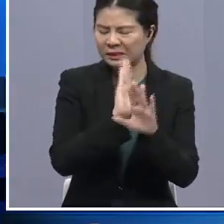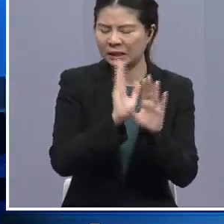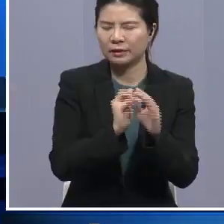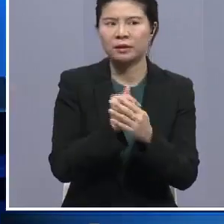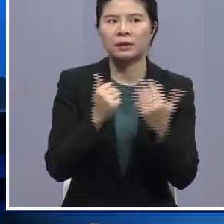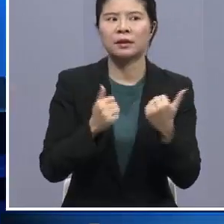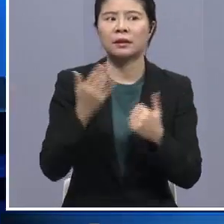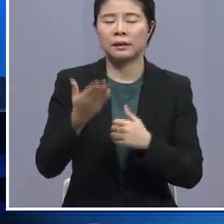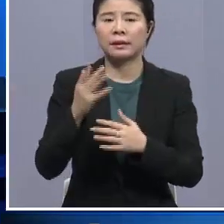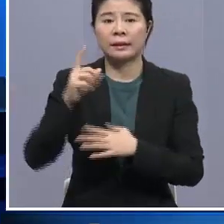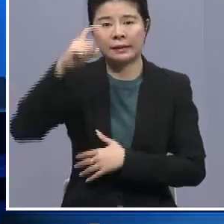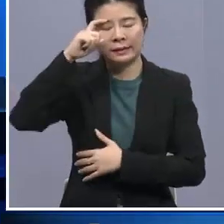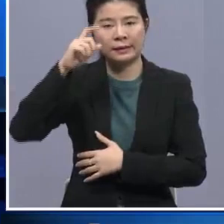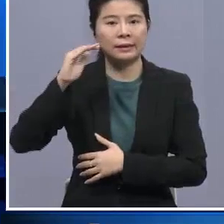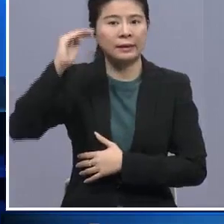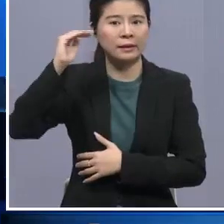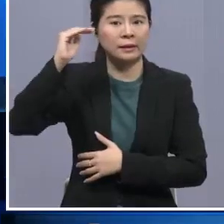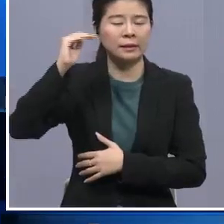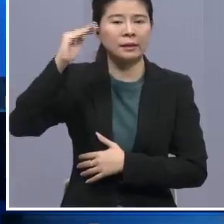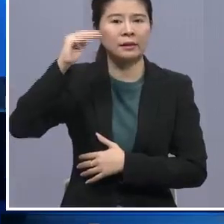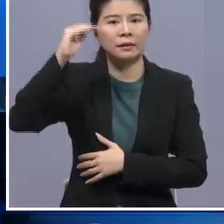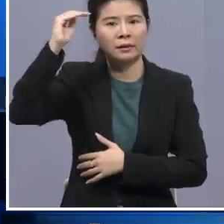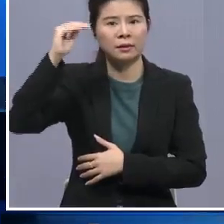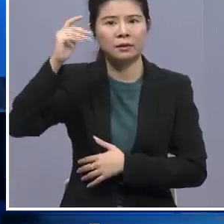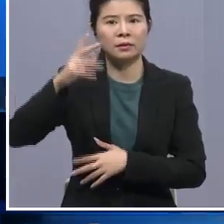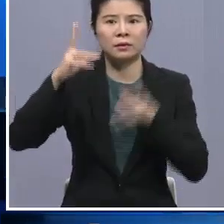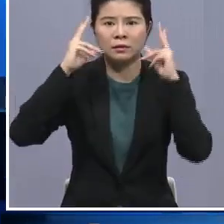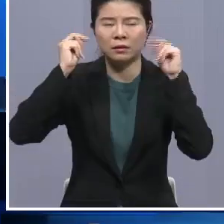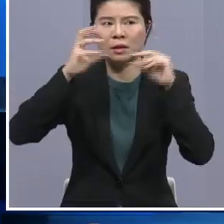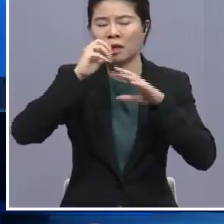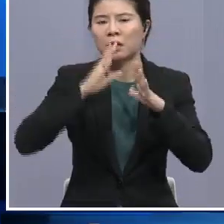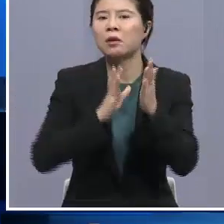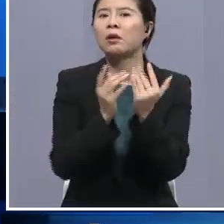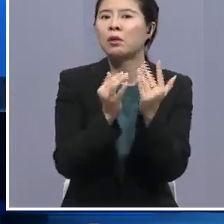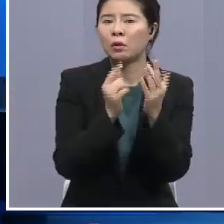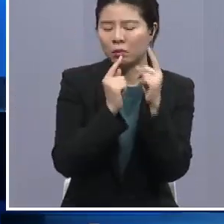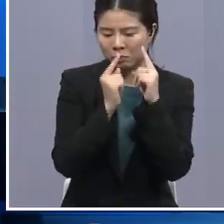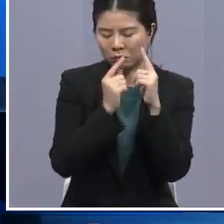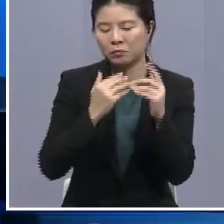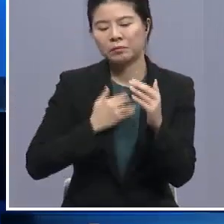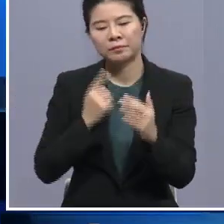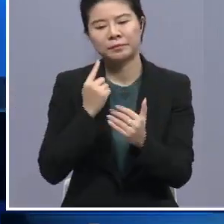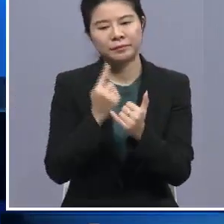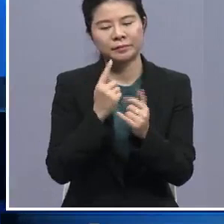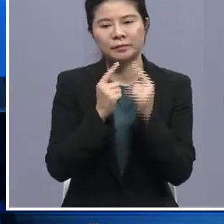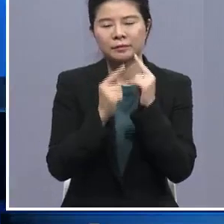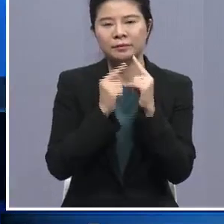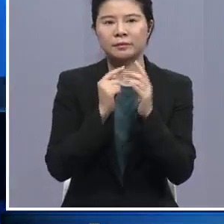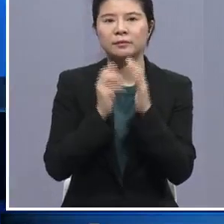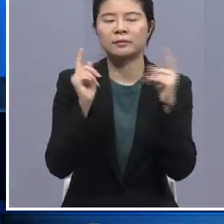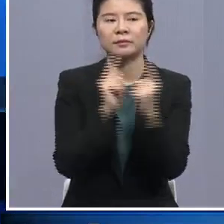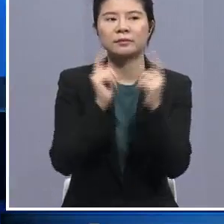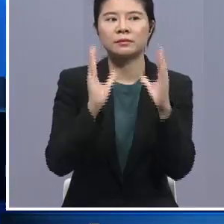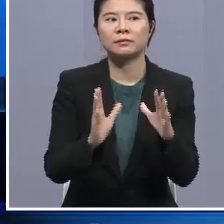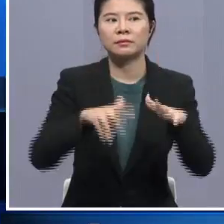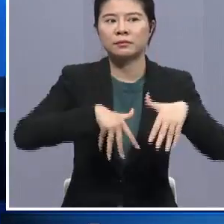การที่จะไปพูดคุยในส่วนนี้เพราะไม่อยากให้เป็นการล็อบบี้หรือไปพูดคุยการที่ตนได้ไปพูดคุยกับสาธารณชนเรื่องนี้ก็ได้อธิ